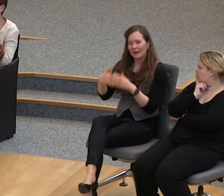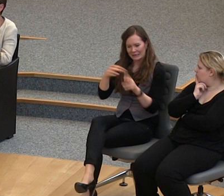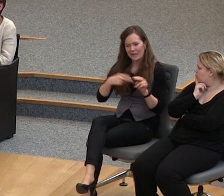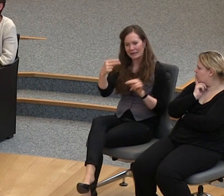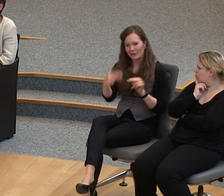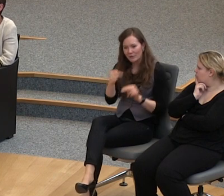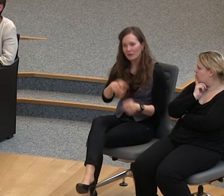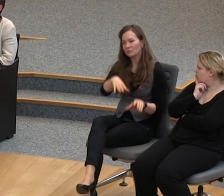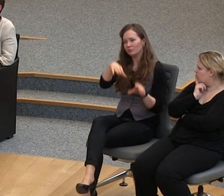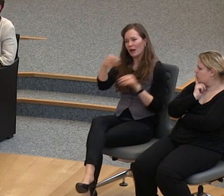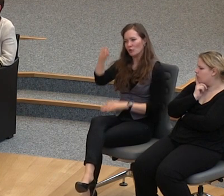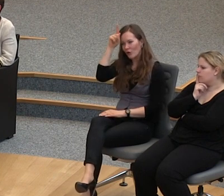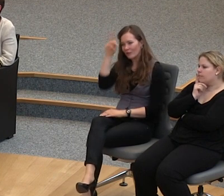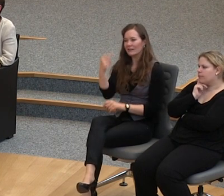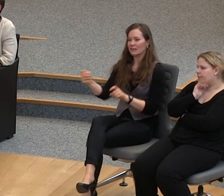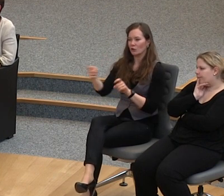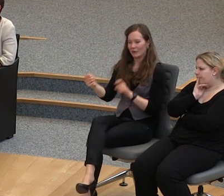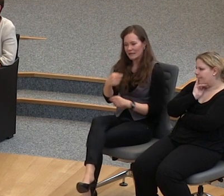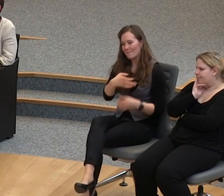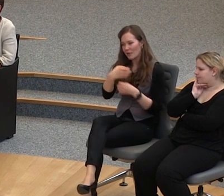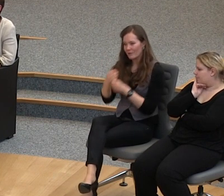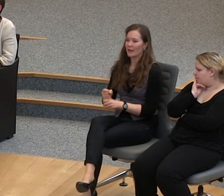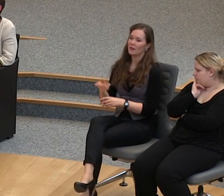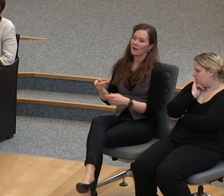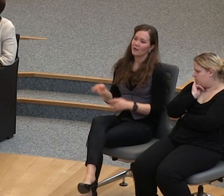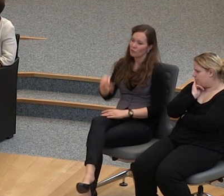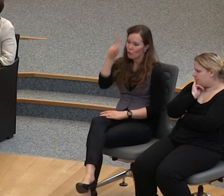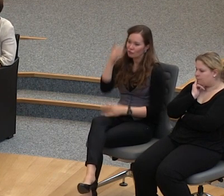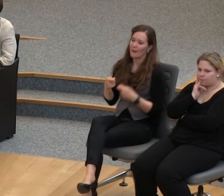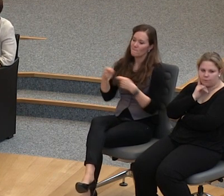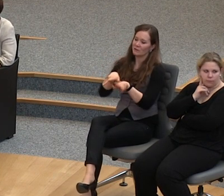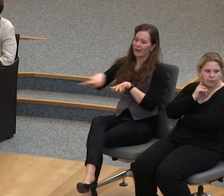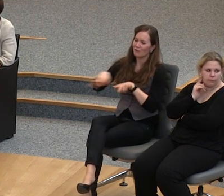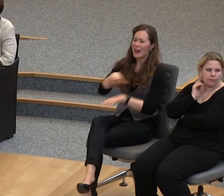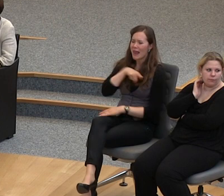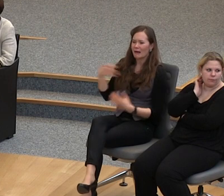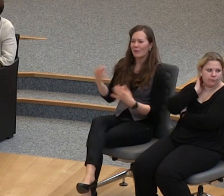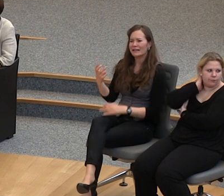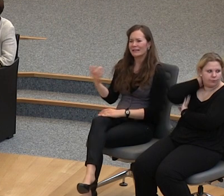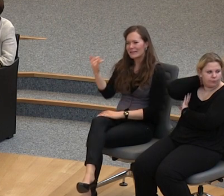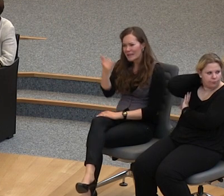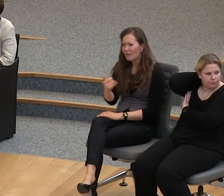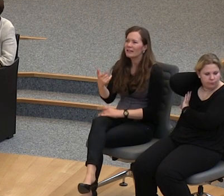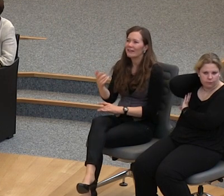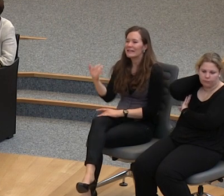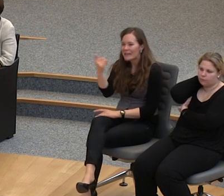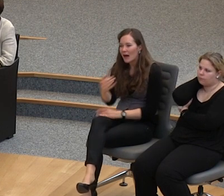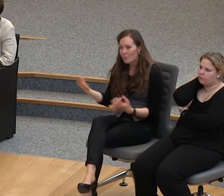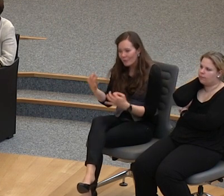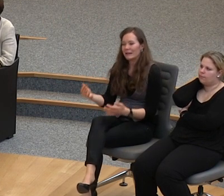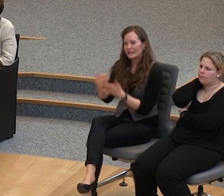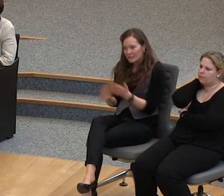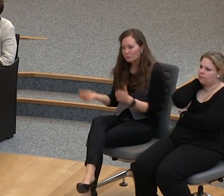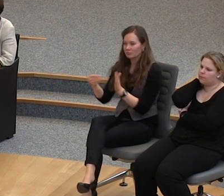Jahren eingespeist. Die Bundesregierung hat dann 30 Jahre gebraucht, das in Gesetze fast umzusetzen, oder 20 Jahre.